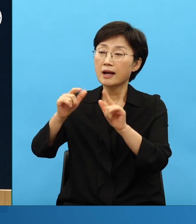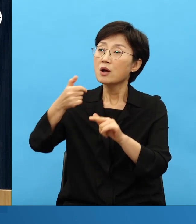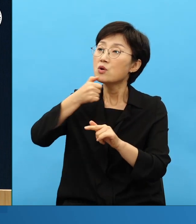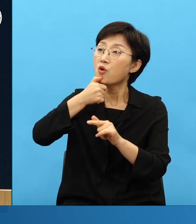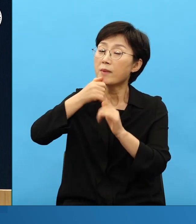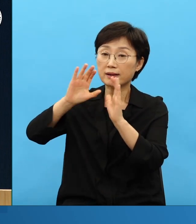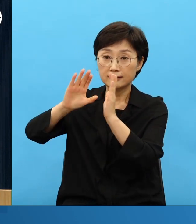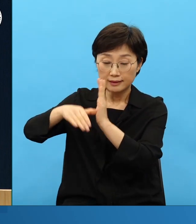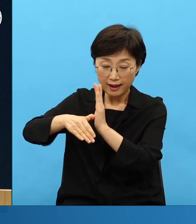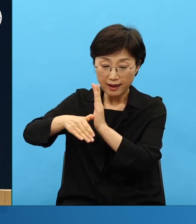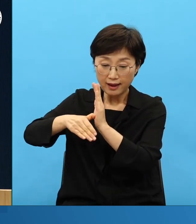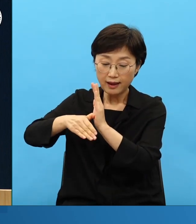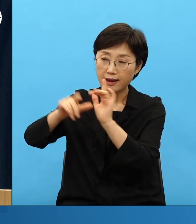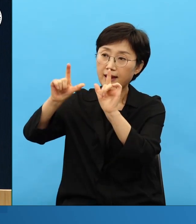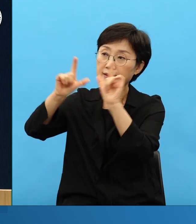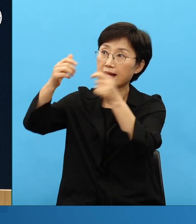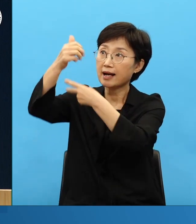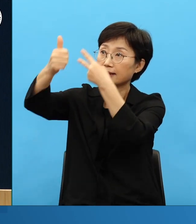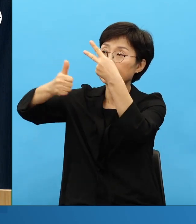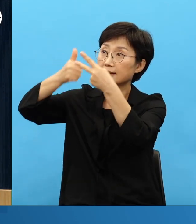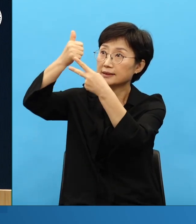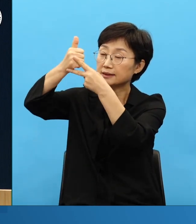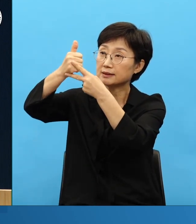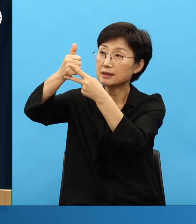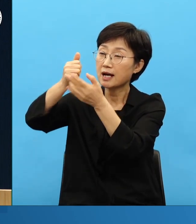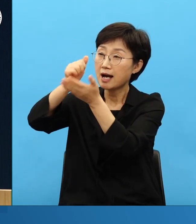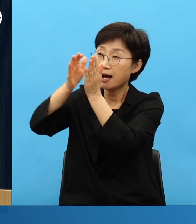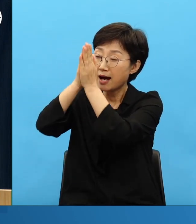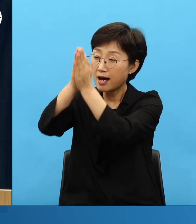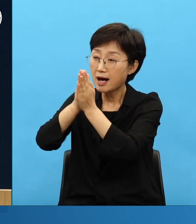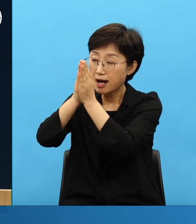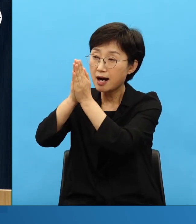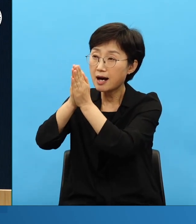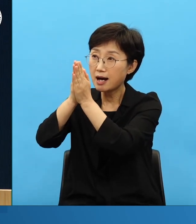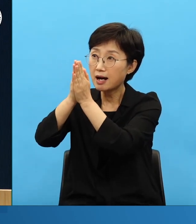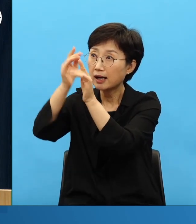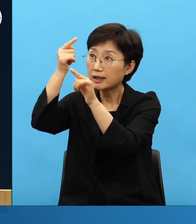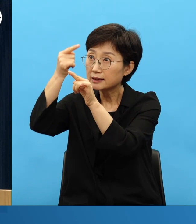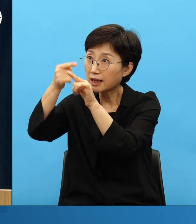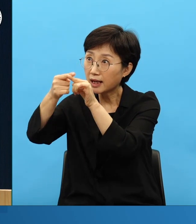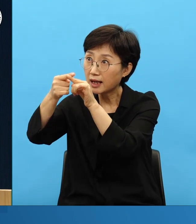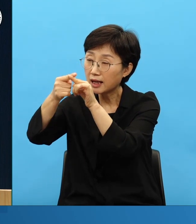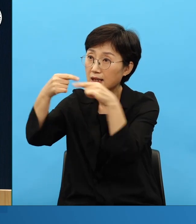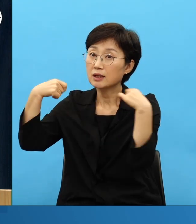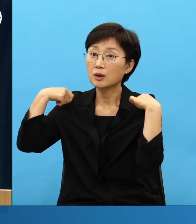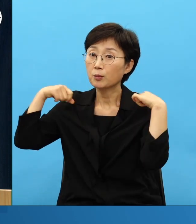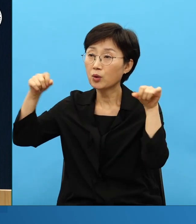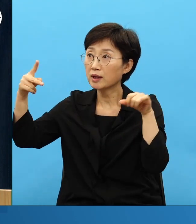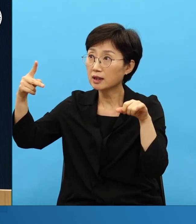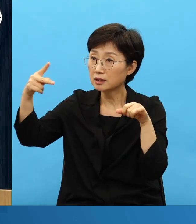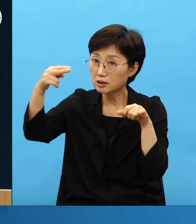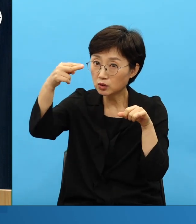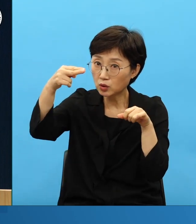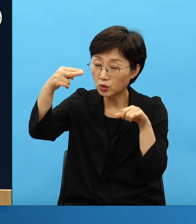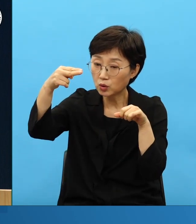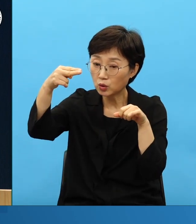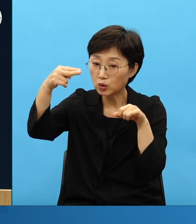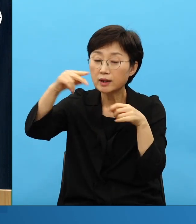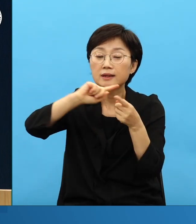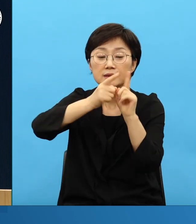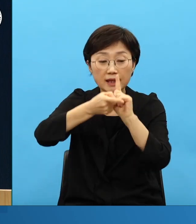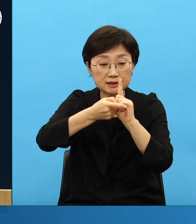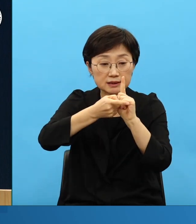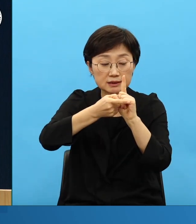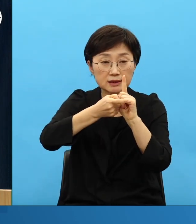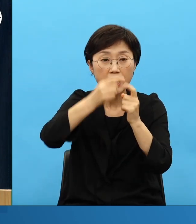그리스도를 구주로 영접하고 국교로 선언하고 그날 성탄을 하겠다는데 뭐가 그래 문제가 되느냐? Those people believed in the Sun God, but after